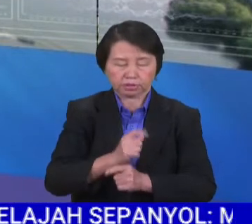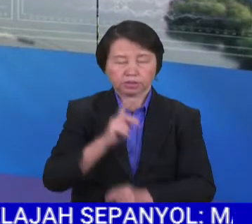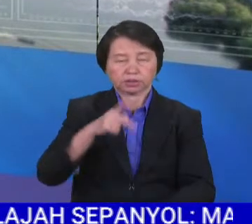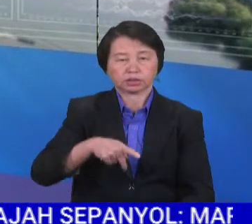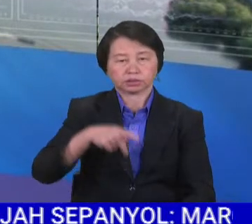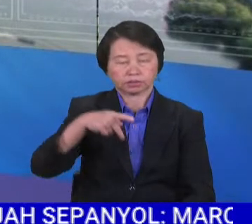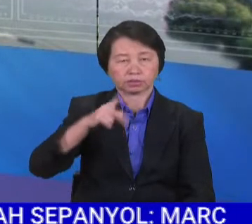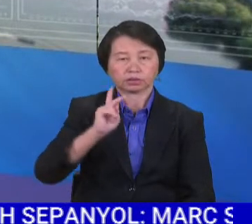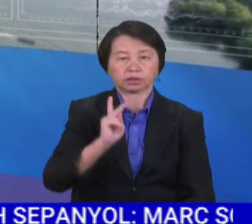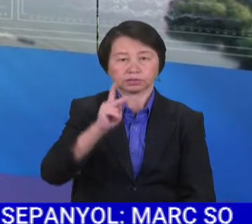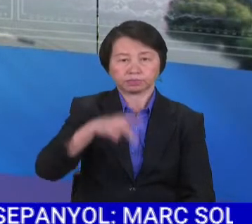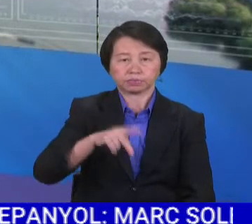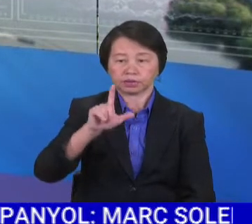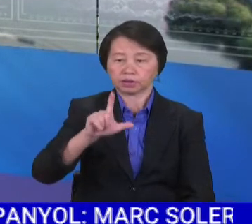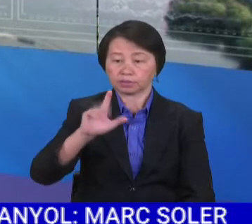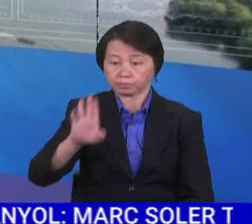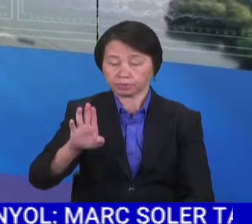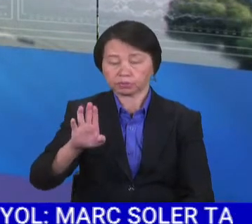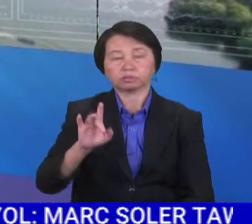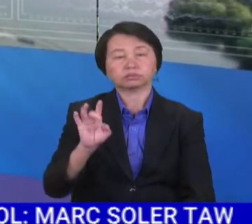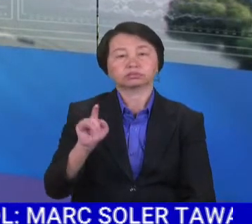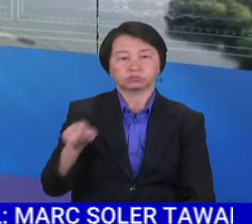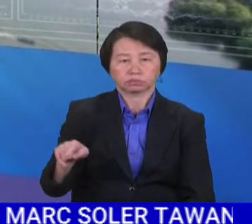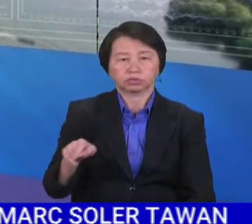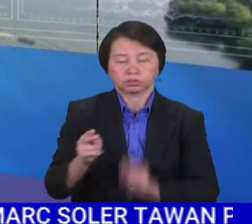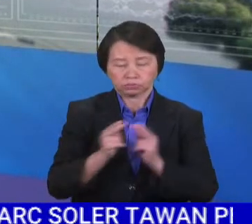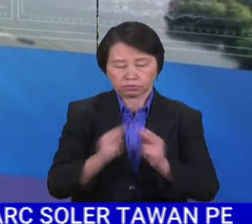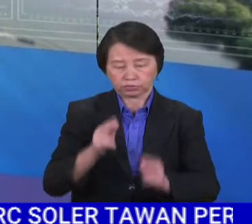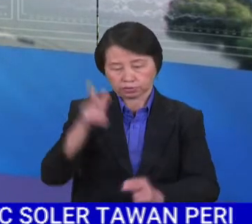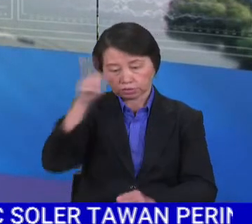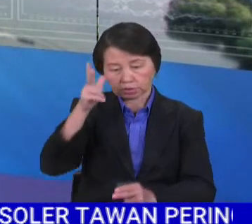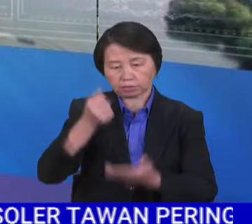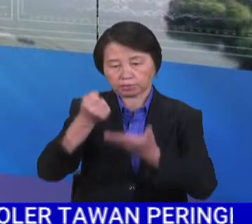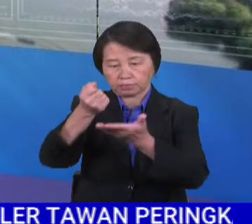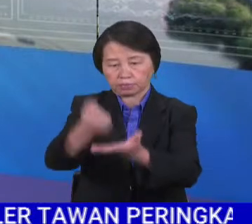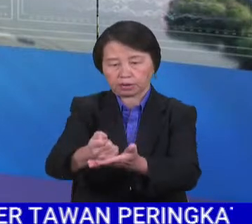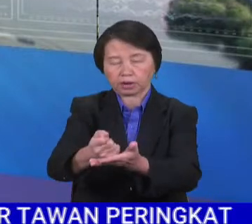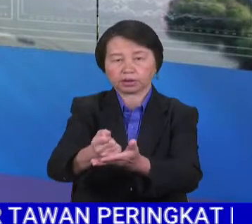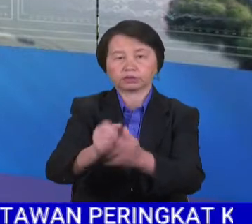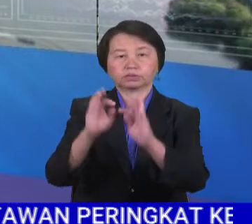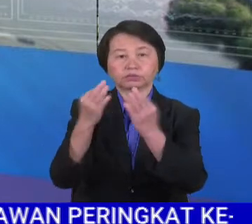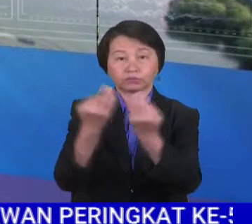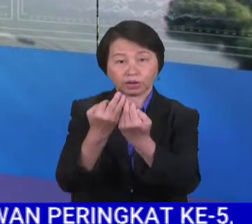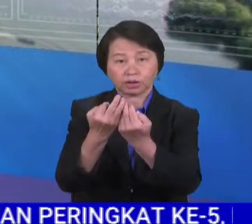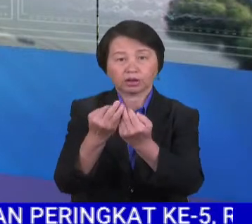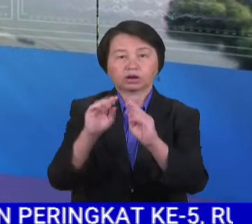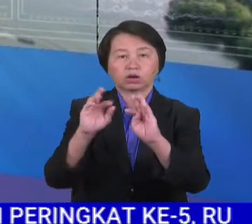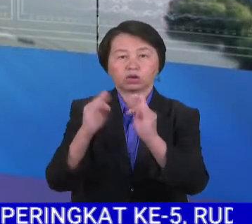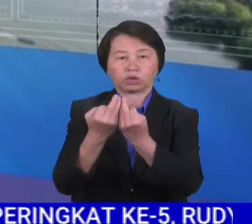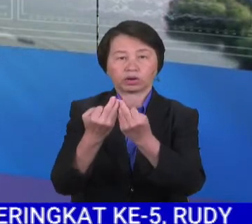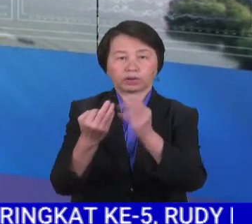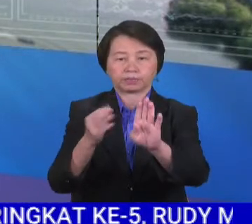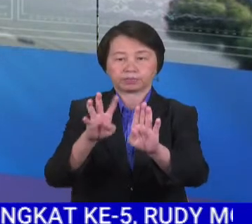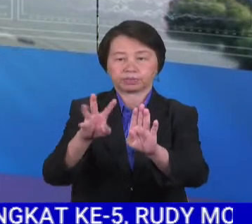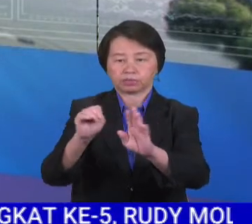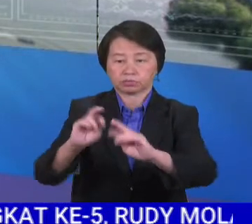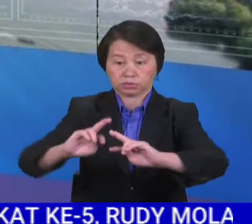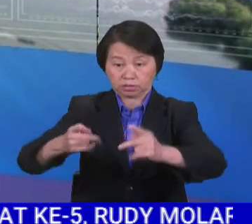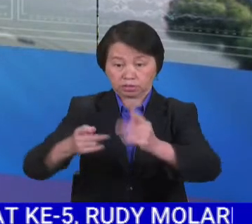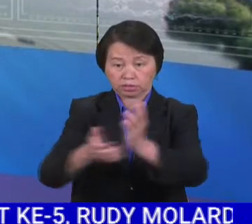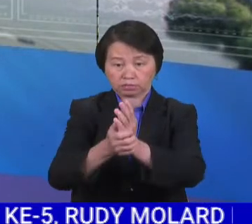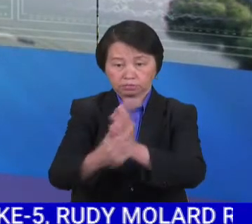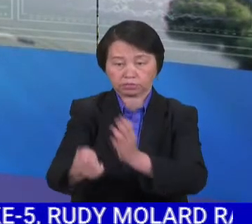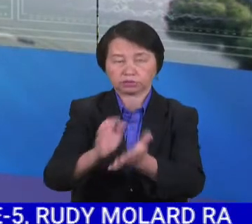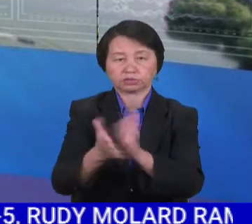bisa Wah noorlizah Dani berkata Ia merupakan salah satu set raja negeri membantu Sulli rumah keluarga B40 meningkatkan kemahiran